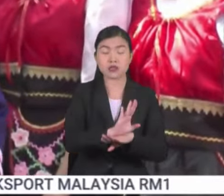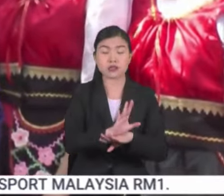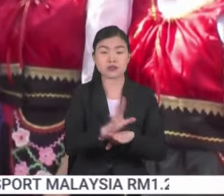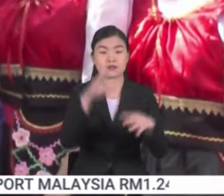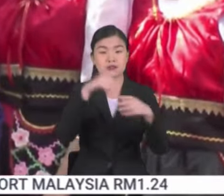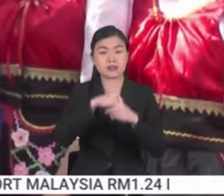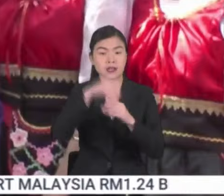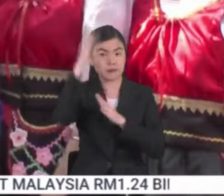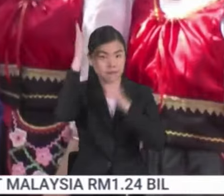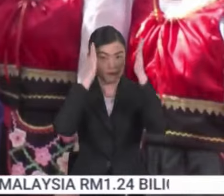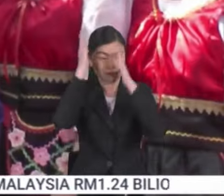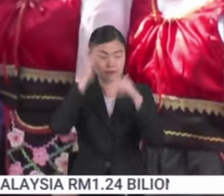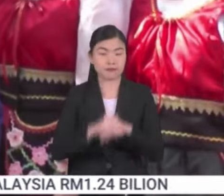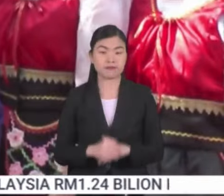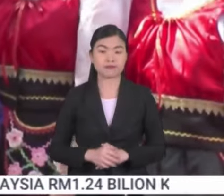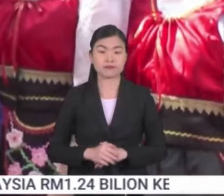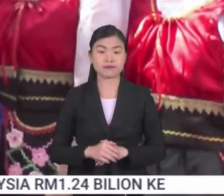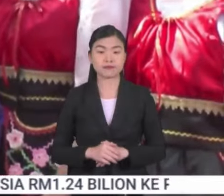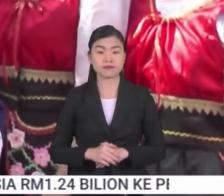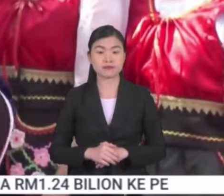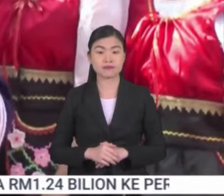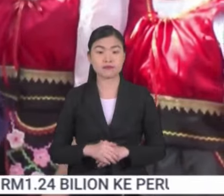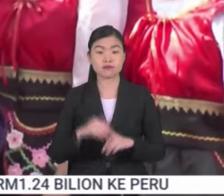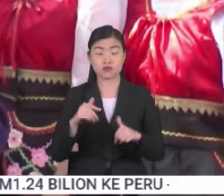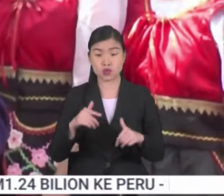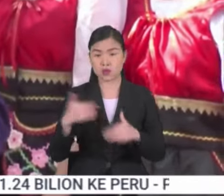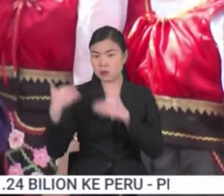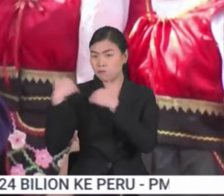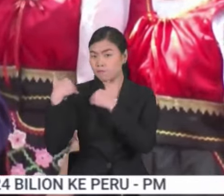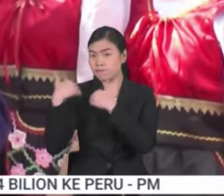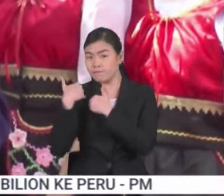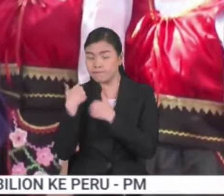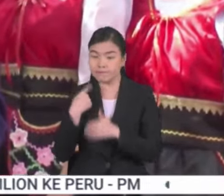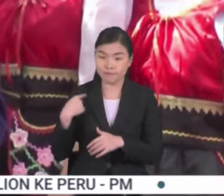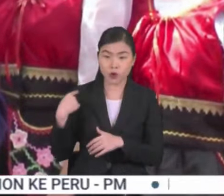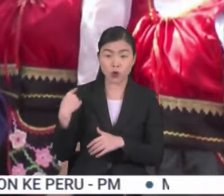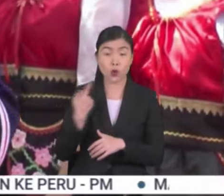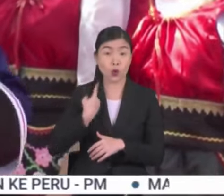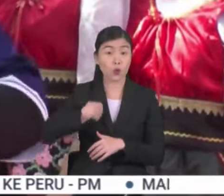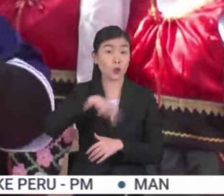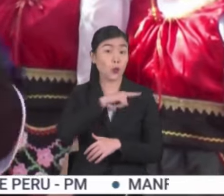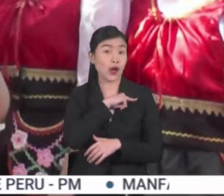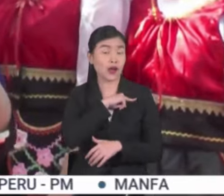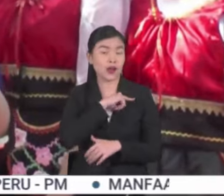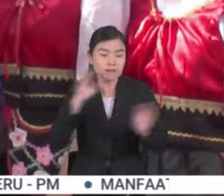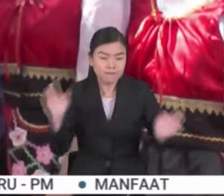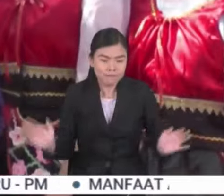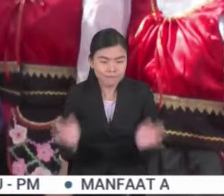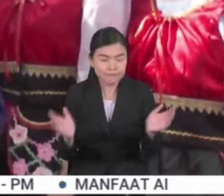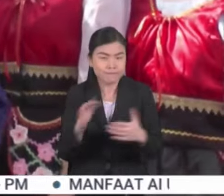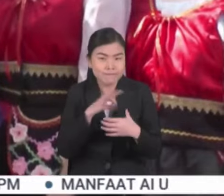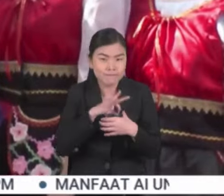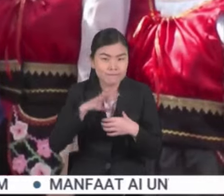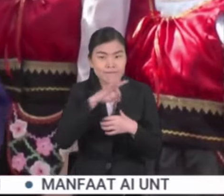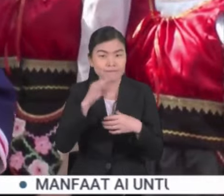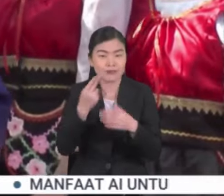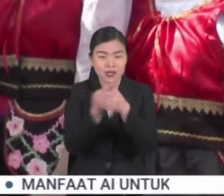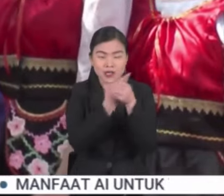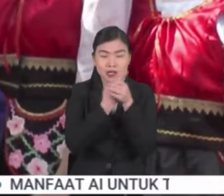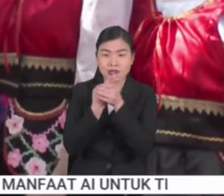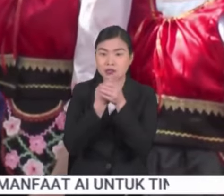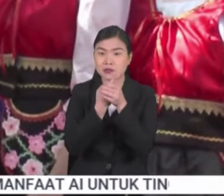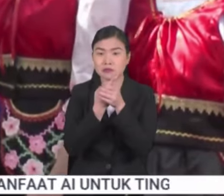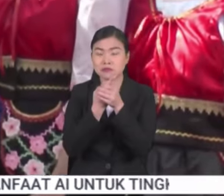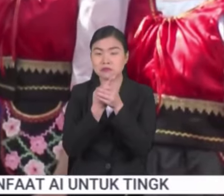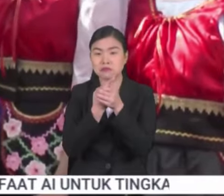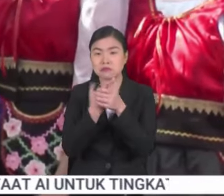ada di Malaysia. Jadi ini adalah tanggungjawab kita untuk menyemarakkan lagi semangat muhibah